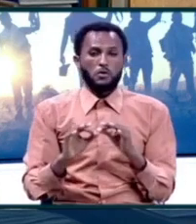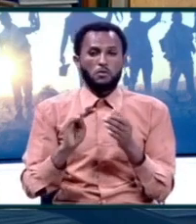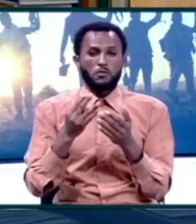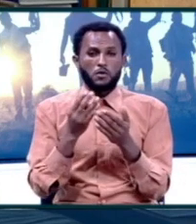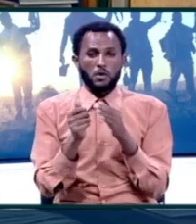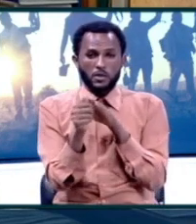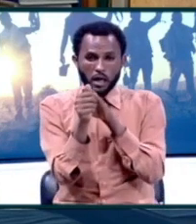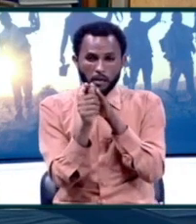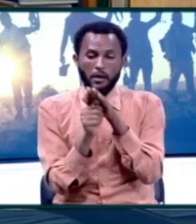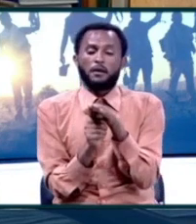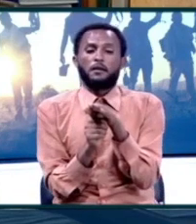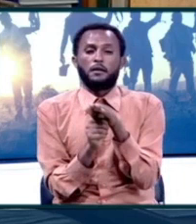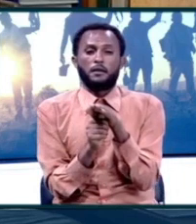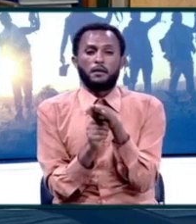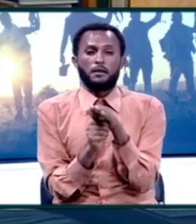ተሓቢኢኻ